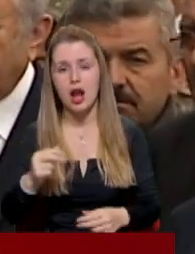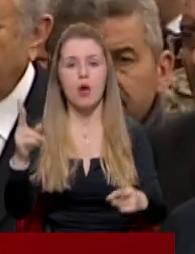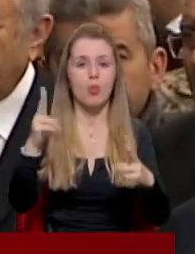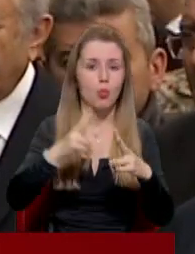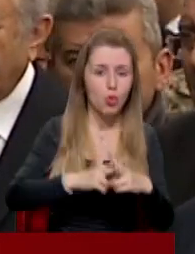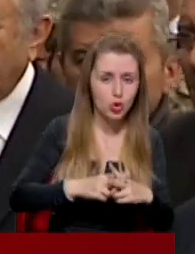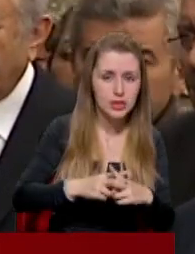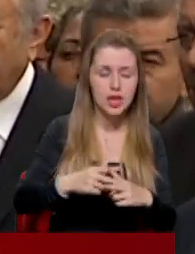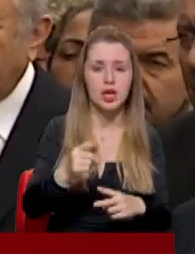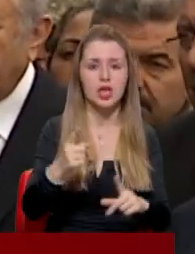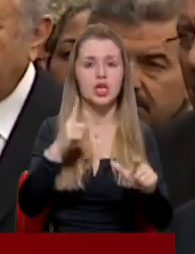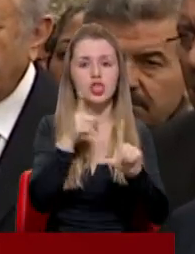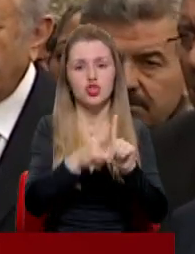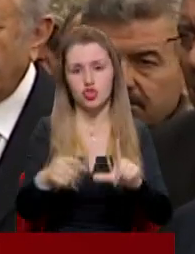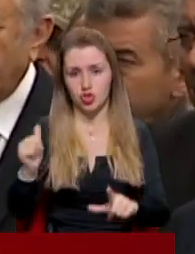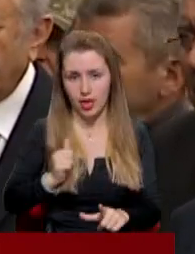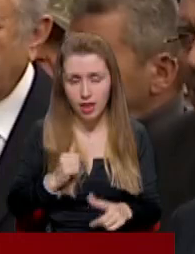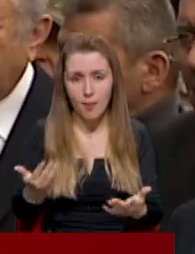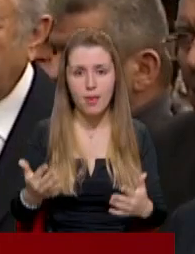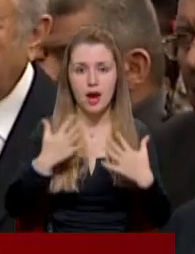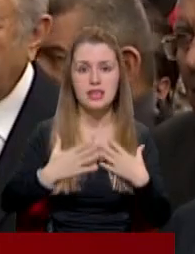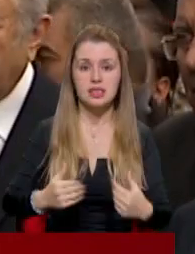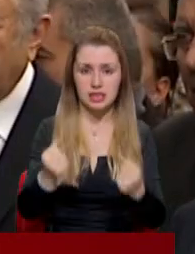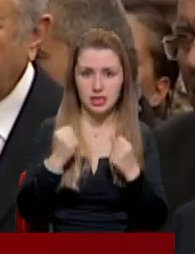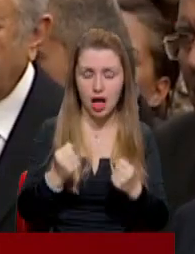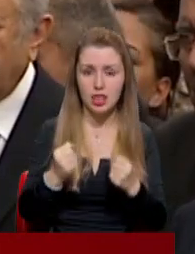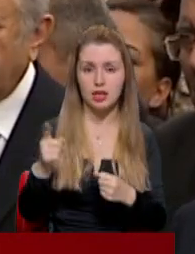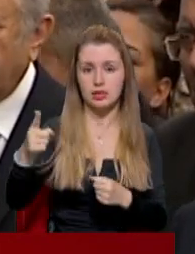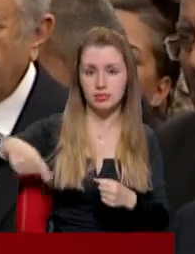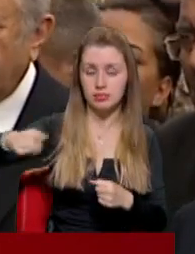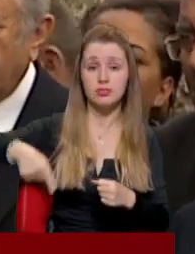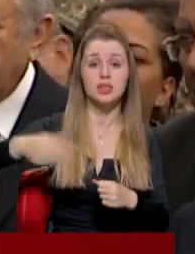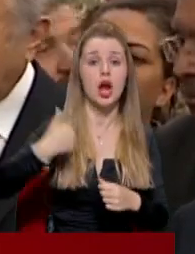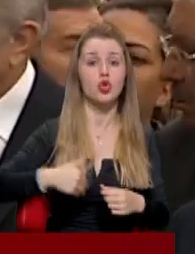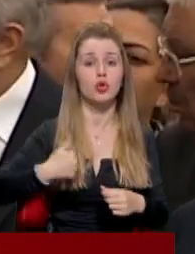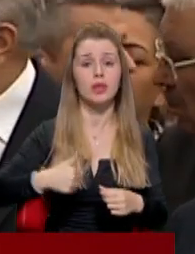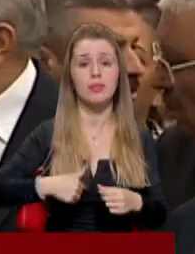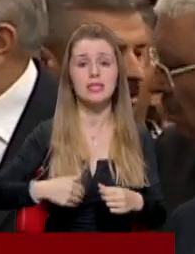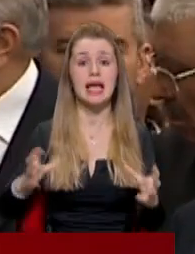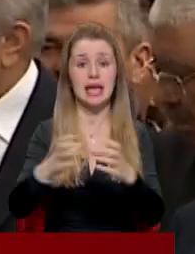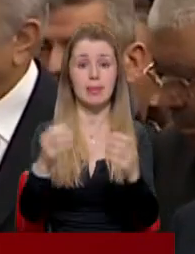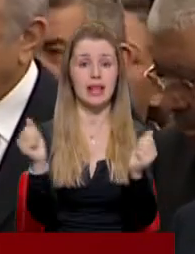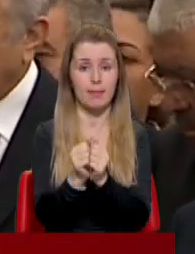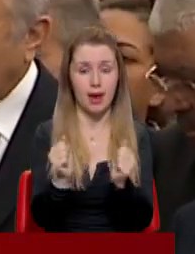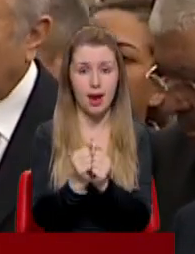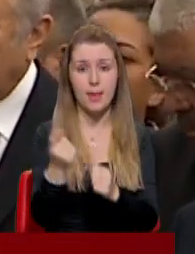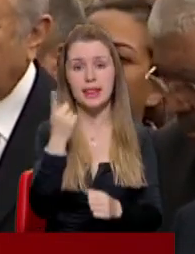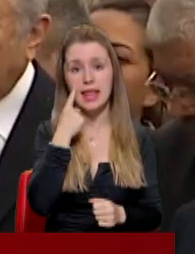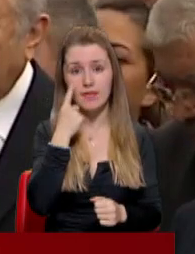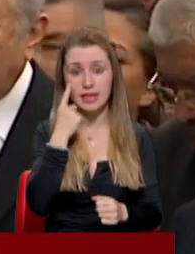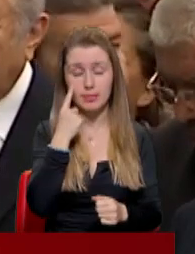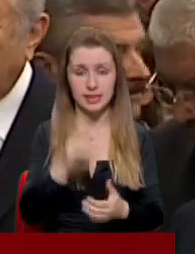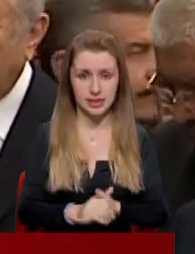polisiyle, jandarmasıyla, sağlıkçısıyla, diğer kurumlarımızın ekipleriyle